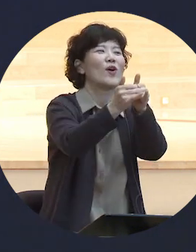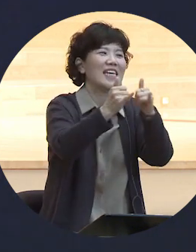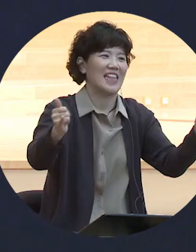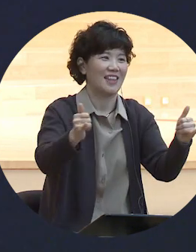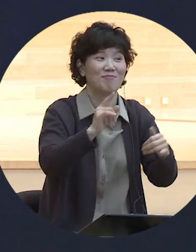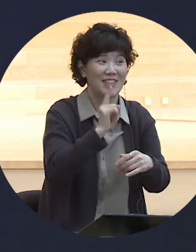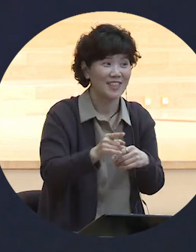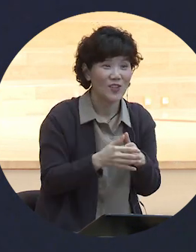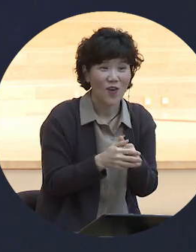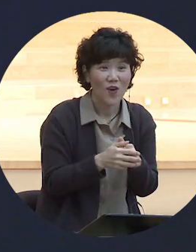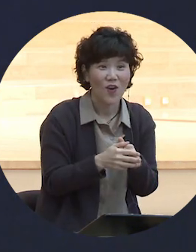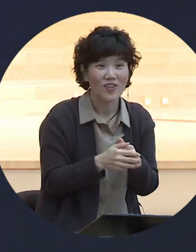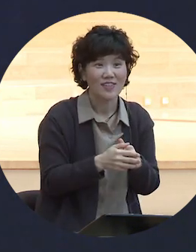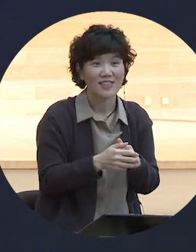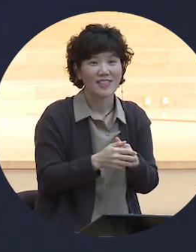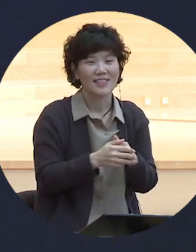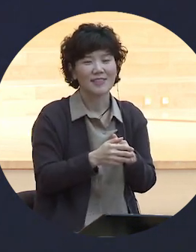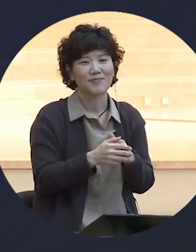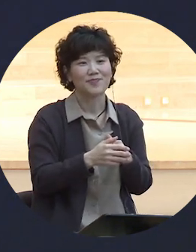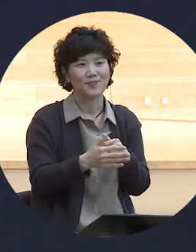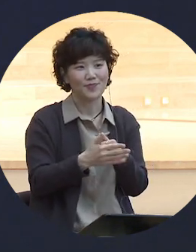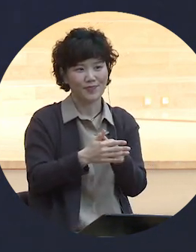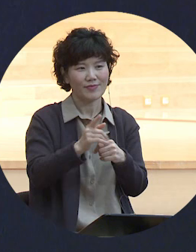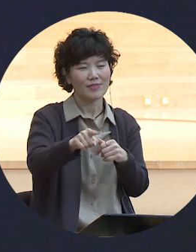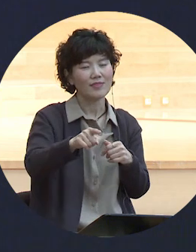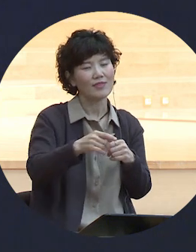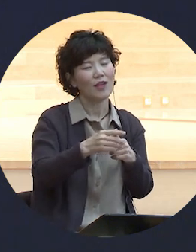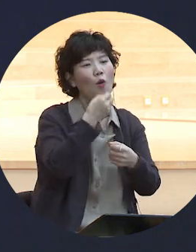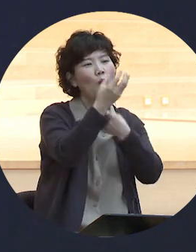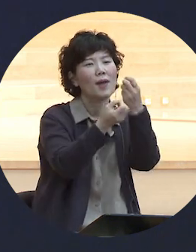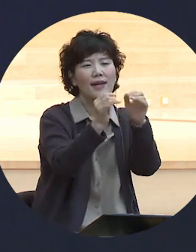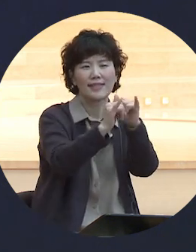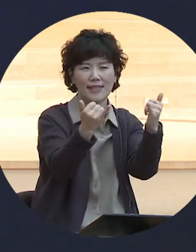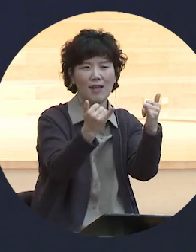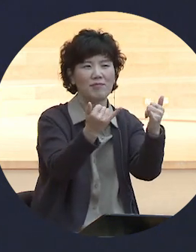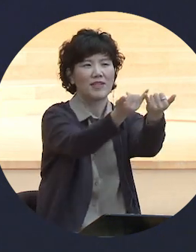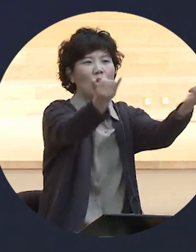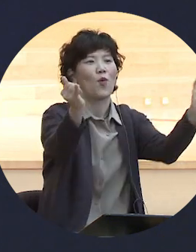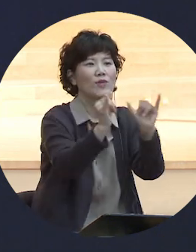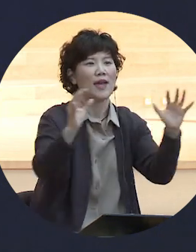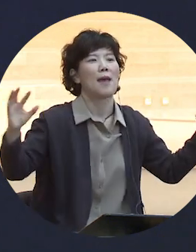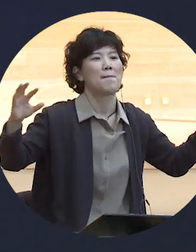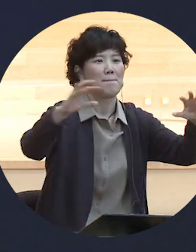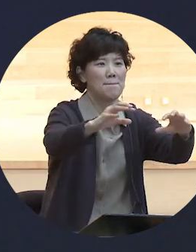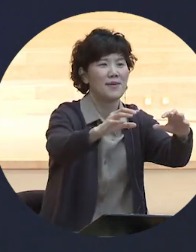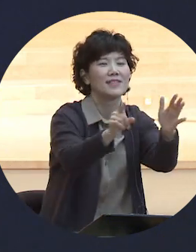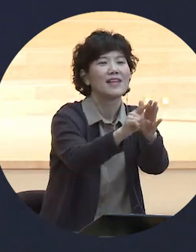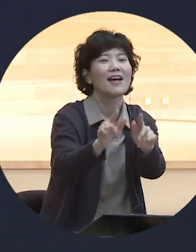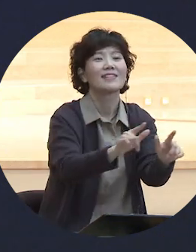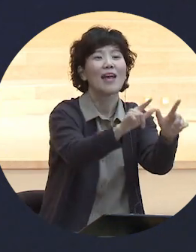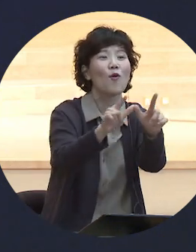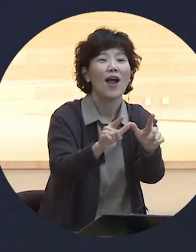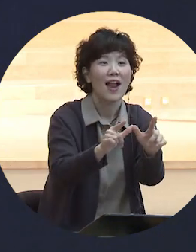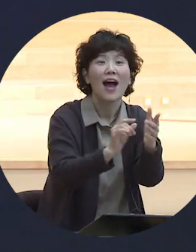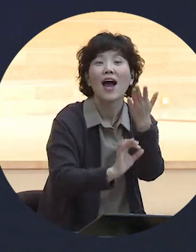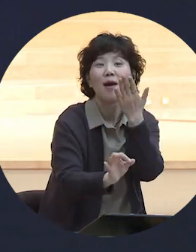그리스도인이라고 부르죠. 그리고 그렇게 고백하는 사람들이 함께 공동체를 이루어서 신앙생활을 합니다. 그걸 뭐라고